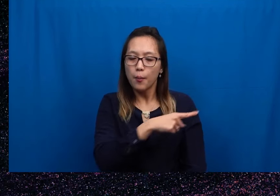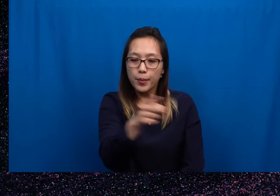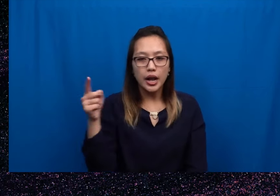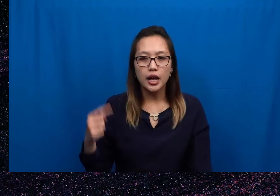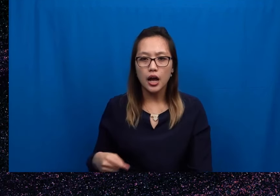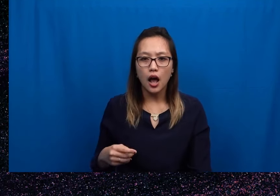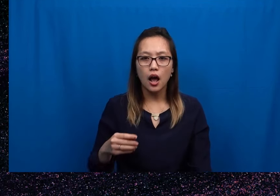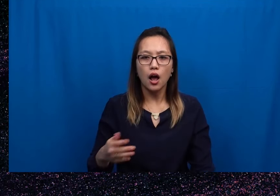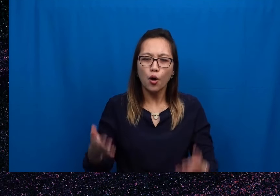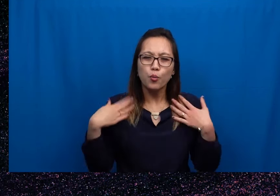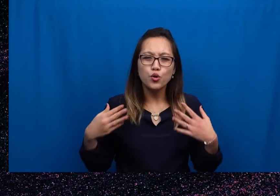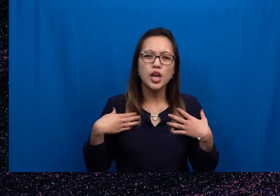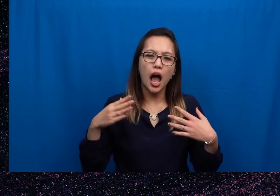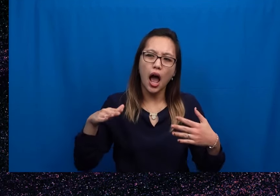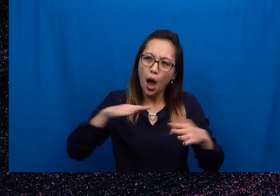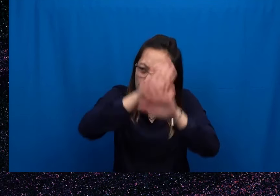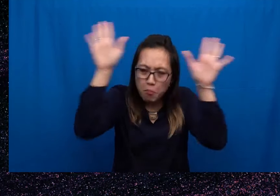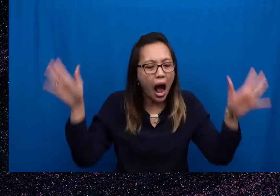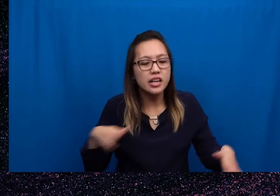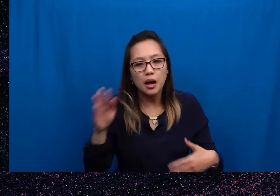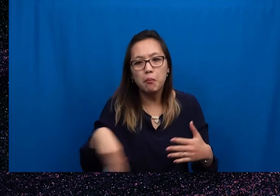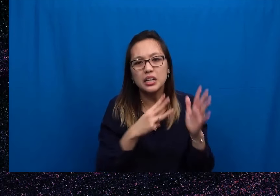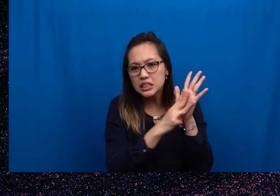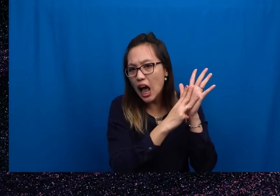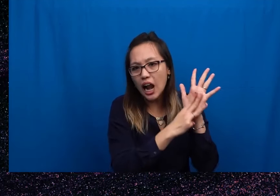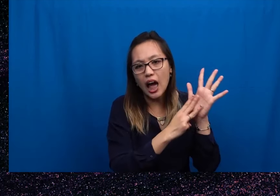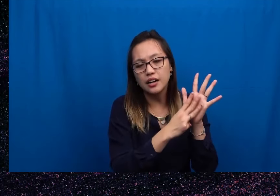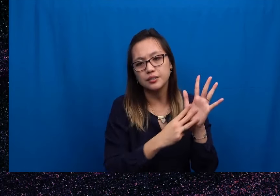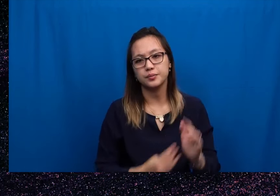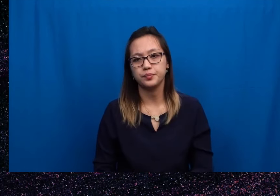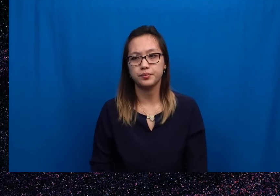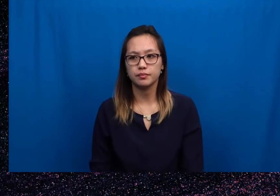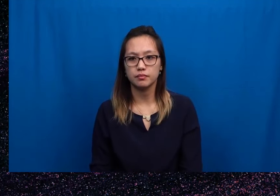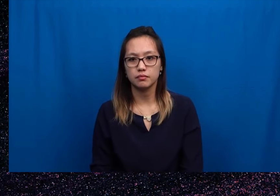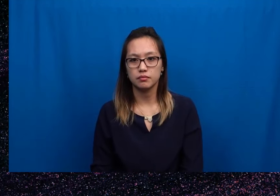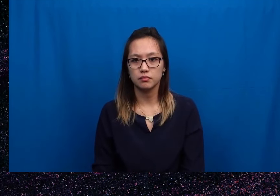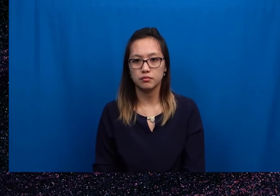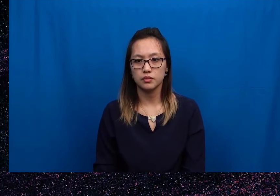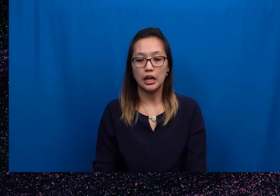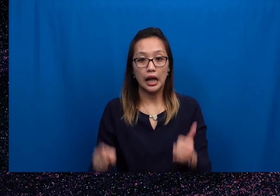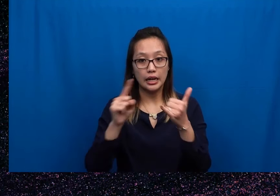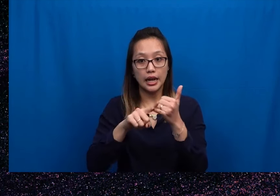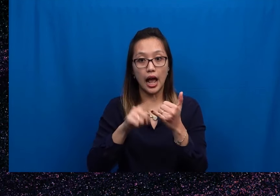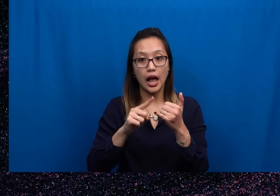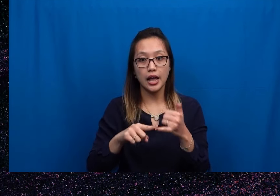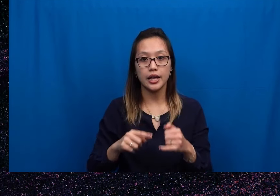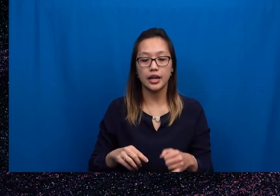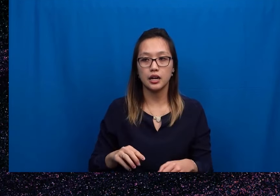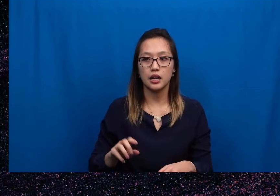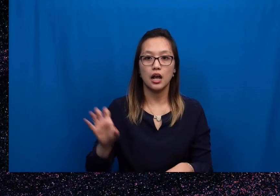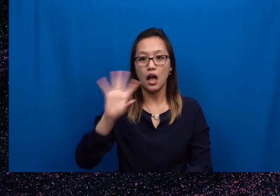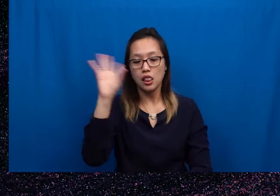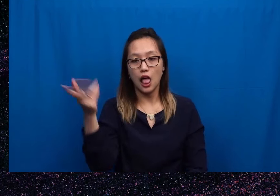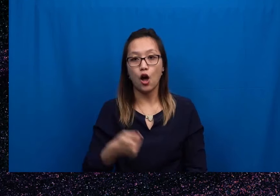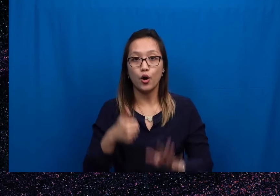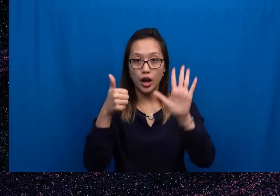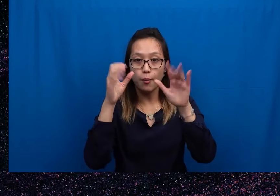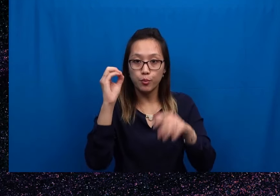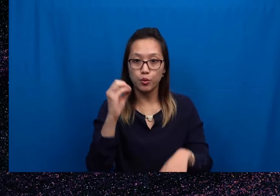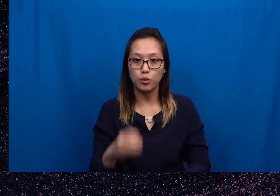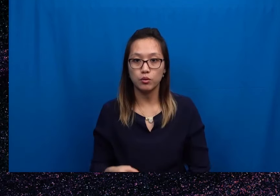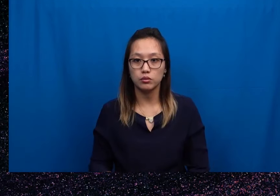bahkan Gloria Gaither di dalam satu kesaksiannya, di akhir dekade tahun 60-an itu, mau